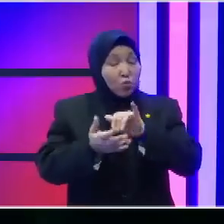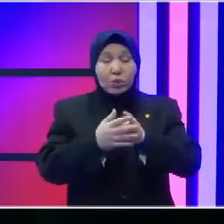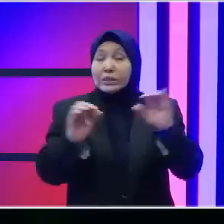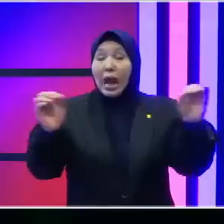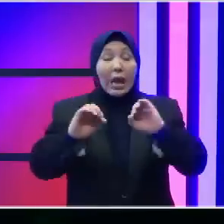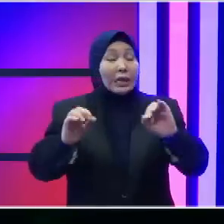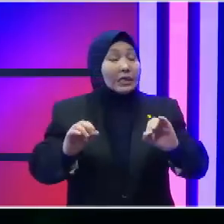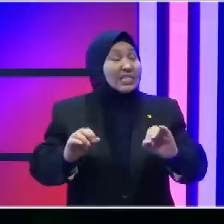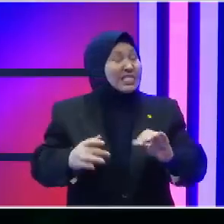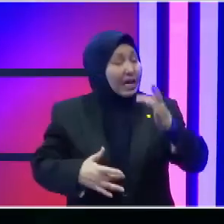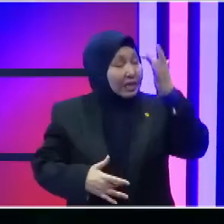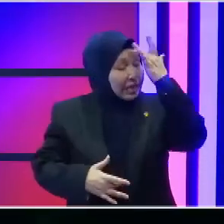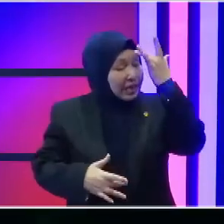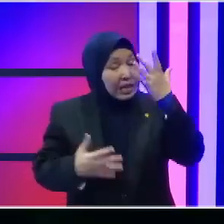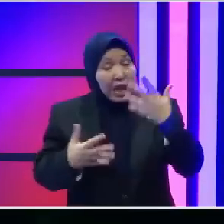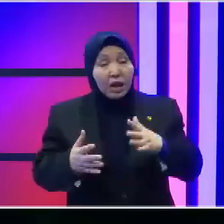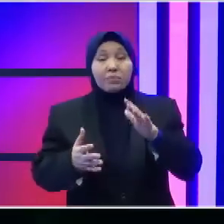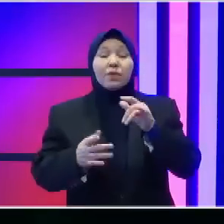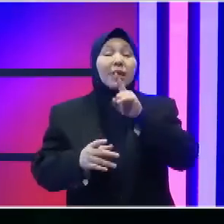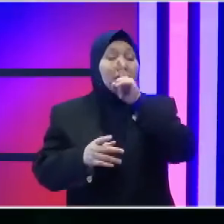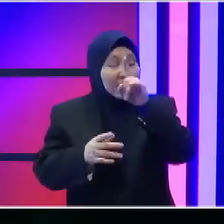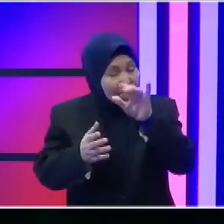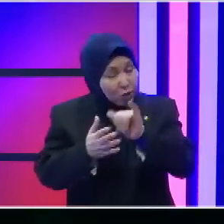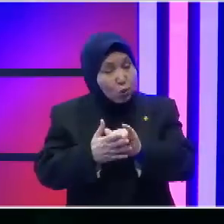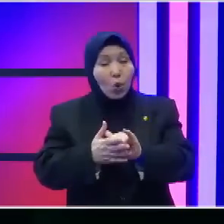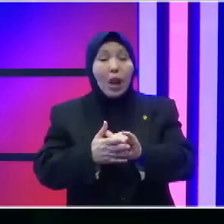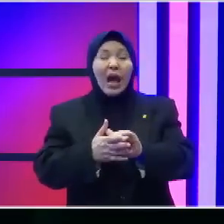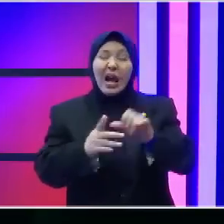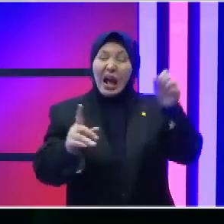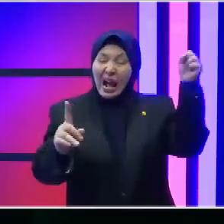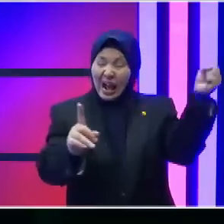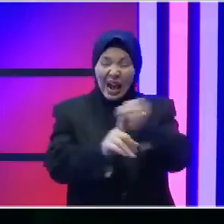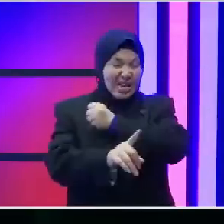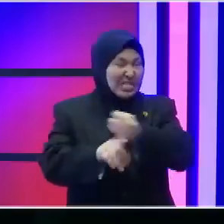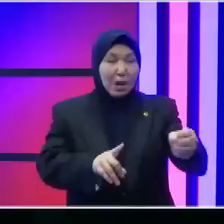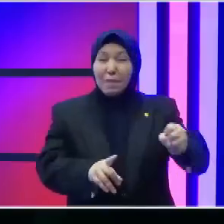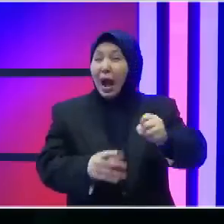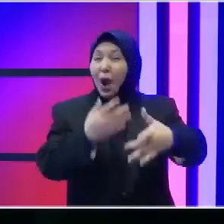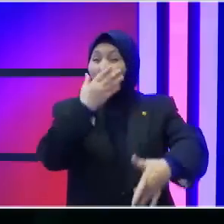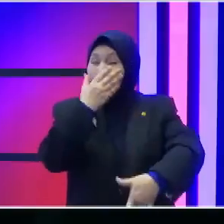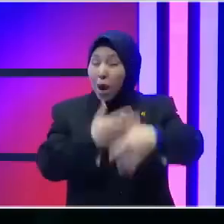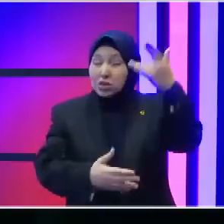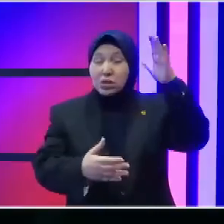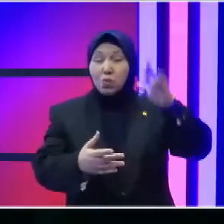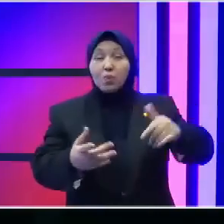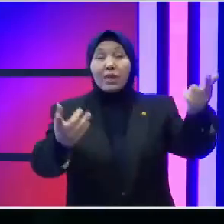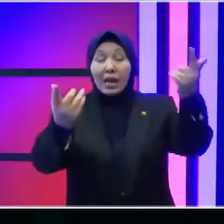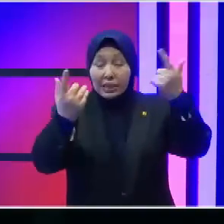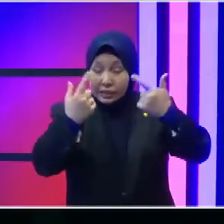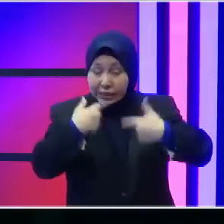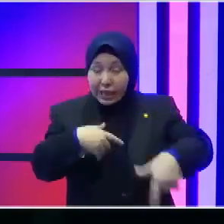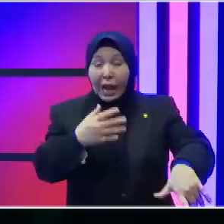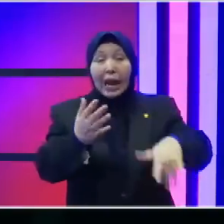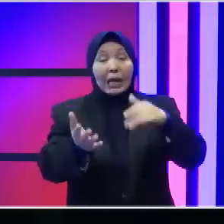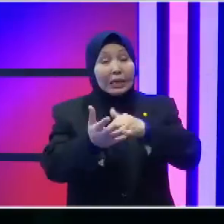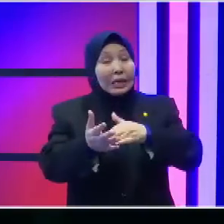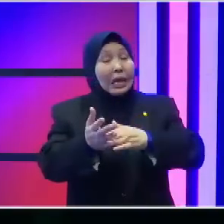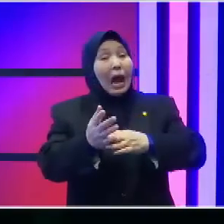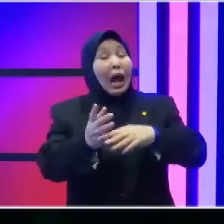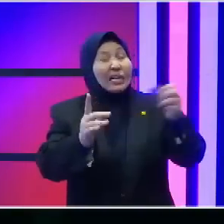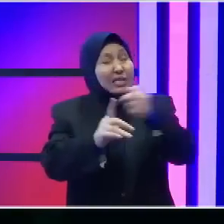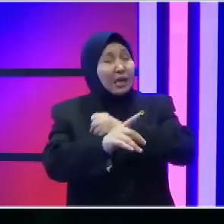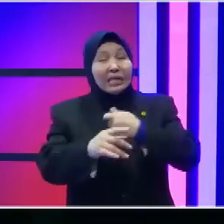dah, rupanya itulah azab awal sebelum didatangkan azab-azab yang kita tidak dapat bayangkan